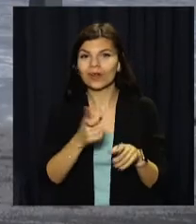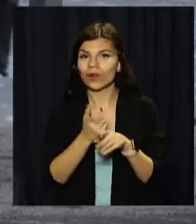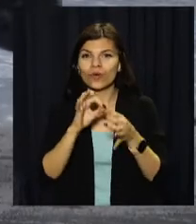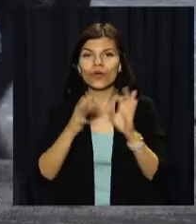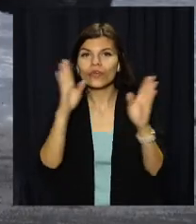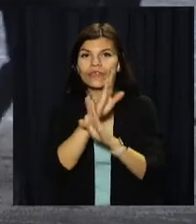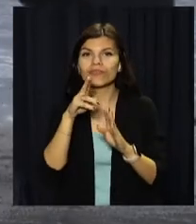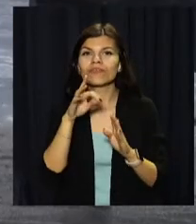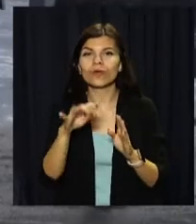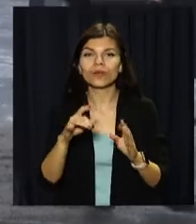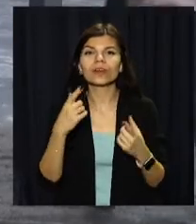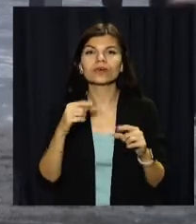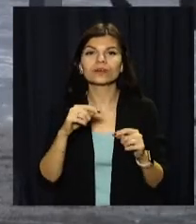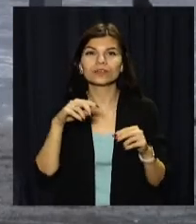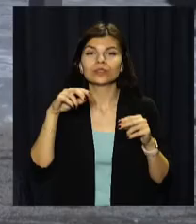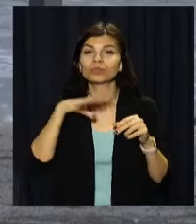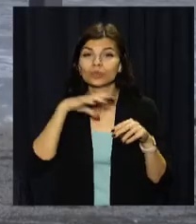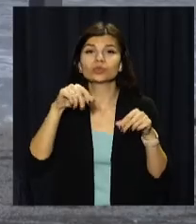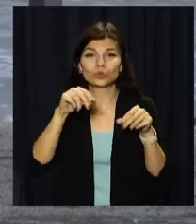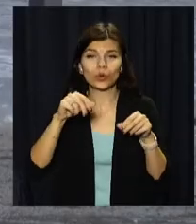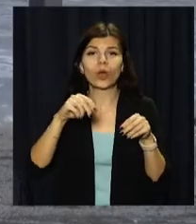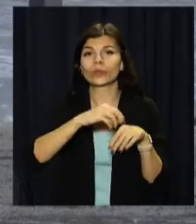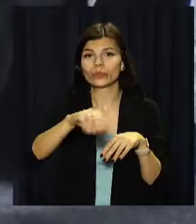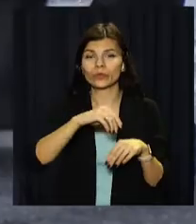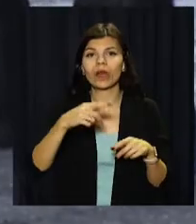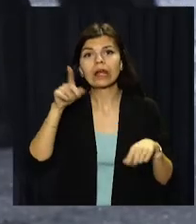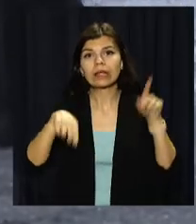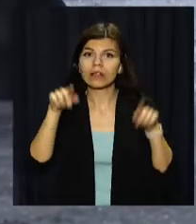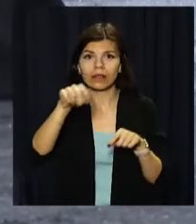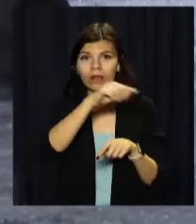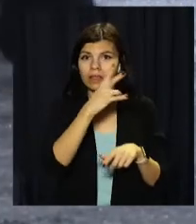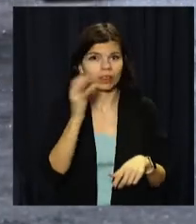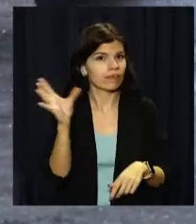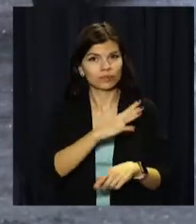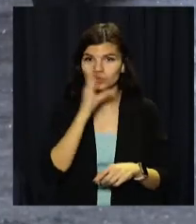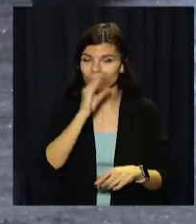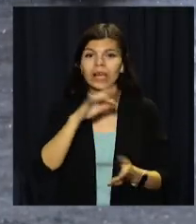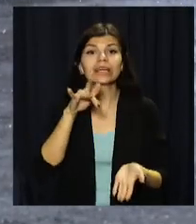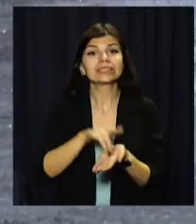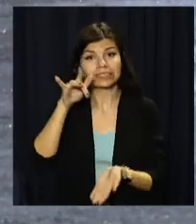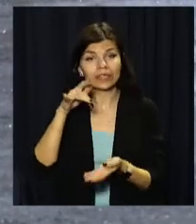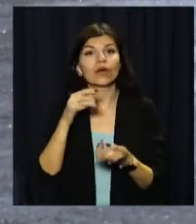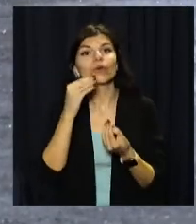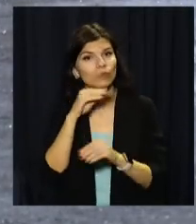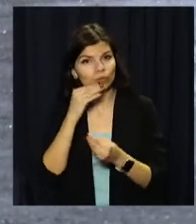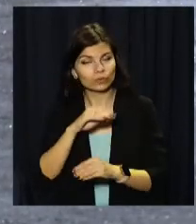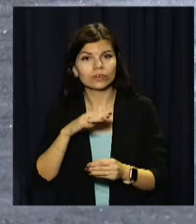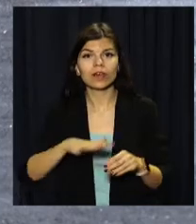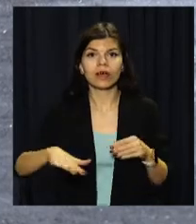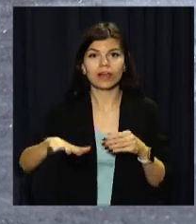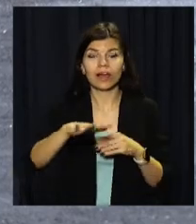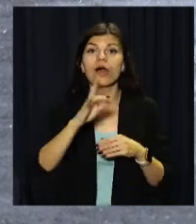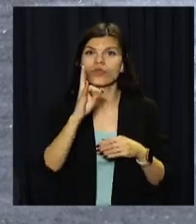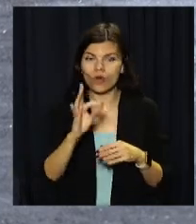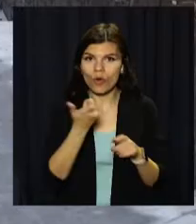дворах. Стежки були посипані піщано-соляною сумішею тільки деінде. Найкраще було і на центральних вулицях міста. Не тротуари, а